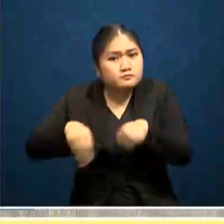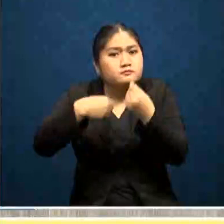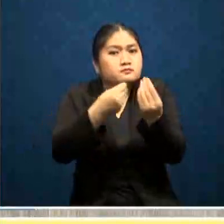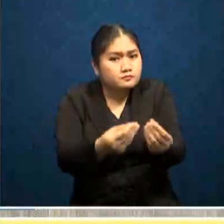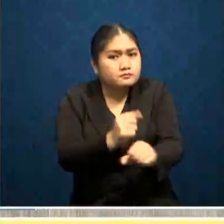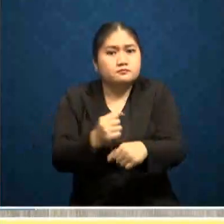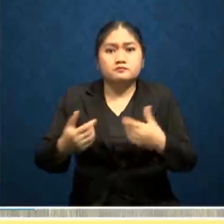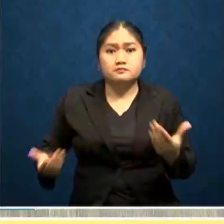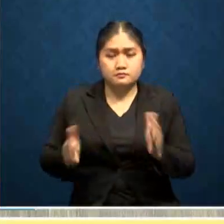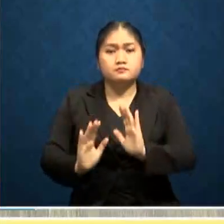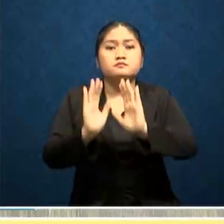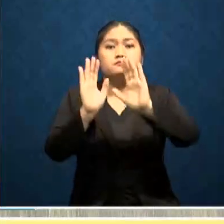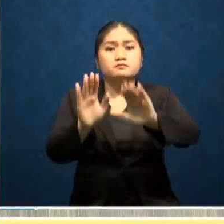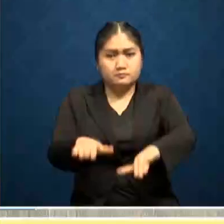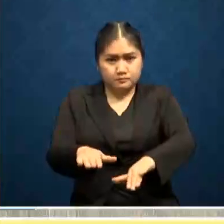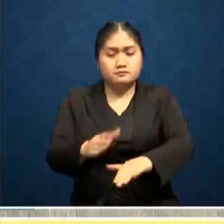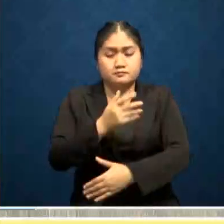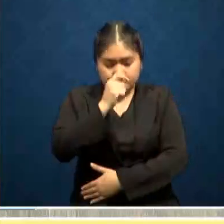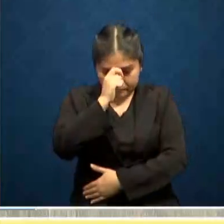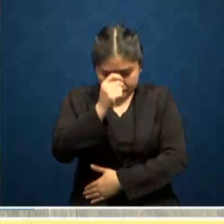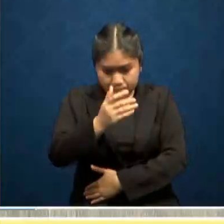อยอย่ไรก็ฝากท่านประทานด้วยคadem authentication